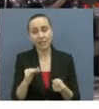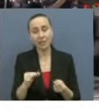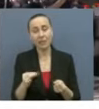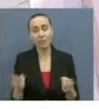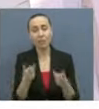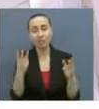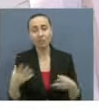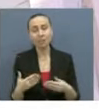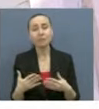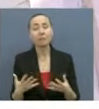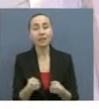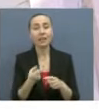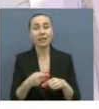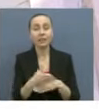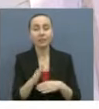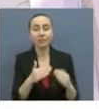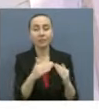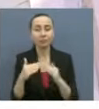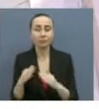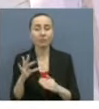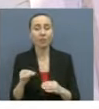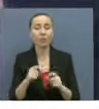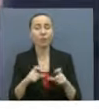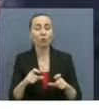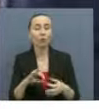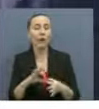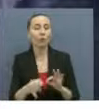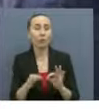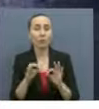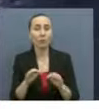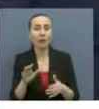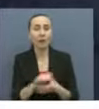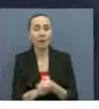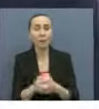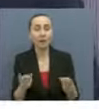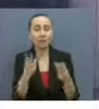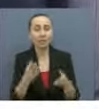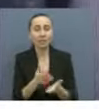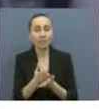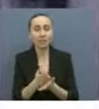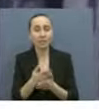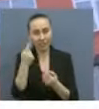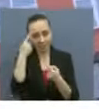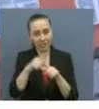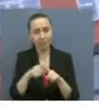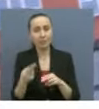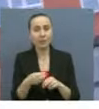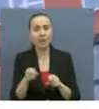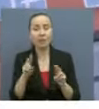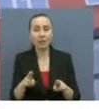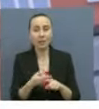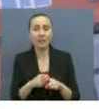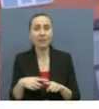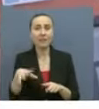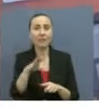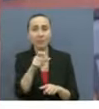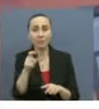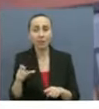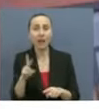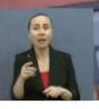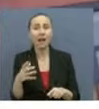подразделениях департамента. Таким образом, школьники подробно ознакомились с пожарной службой и техникой безопасности. Ребятам показали, как оказывать